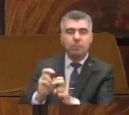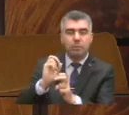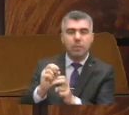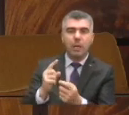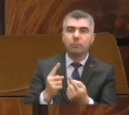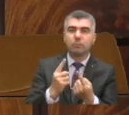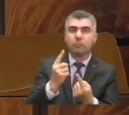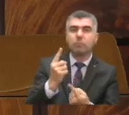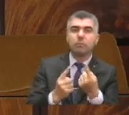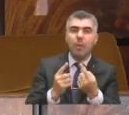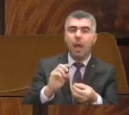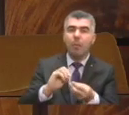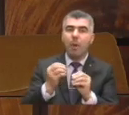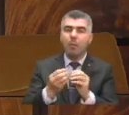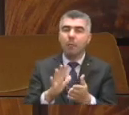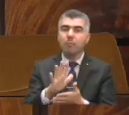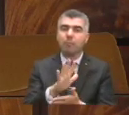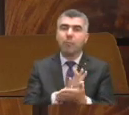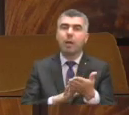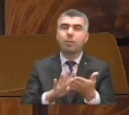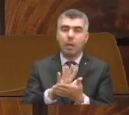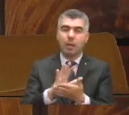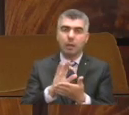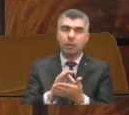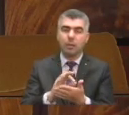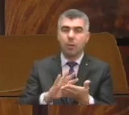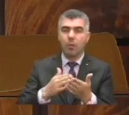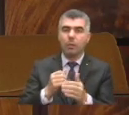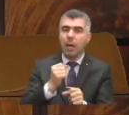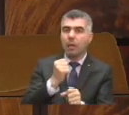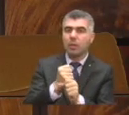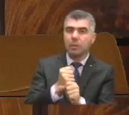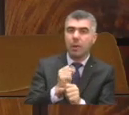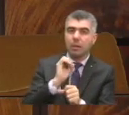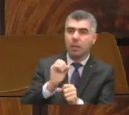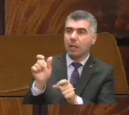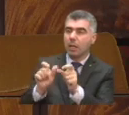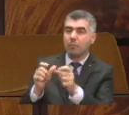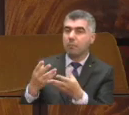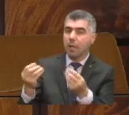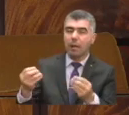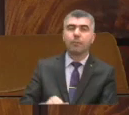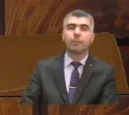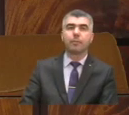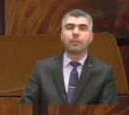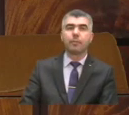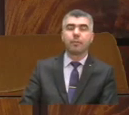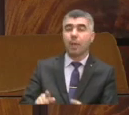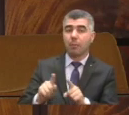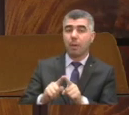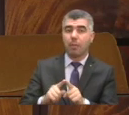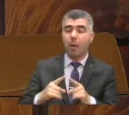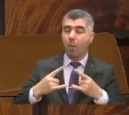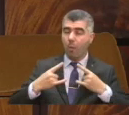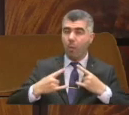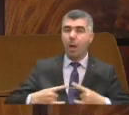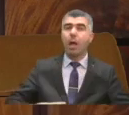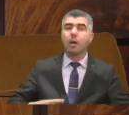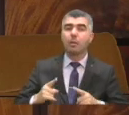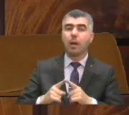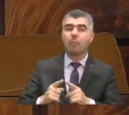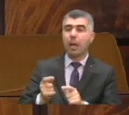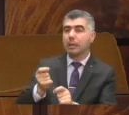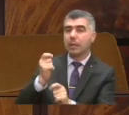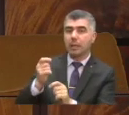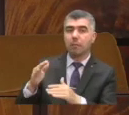يتمخض عن ذلك من مشاكل خطيرة لا سيما على التشغيل. ثانيا ضمان سلامة البحارة خصوصا في قطاع الصيد